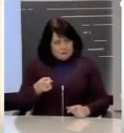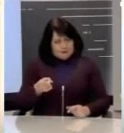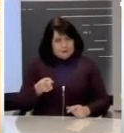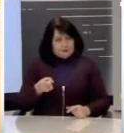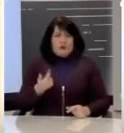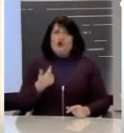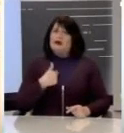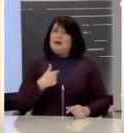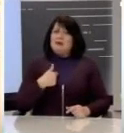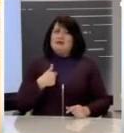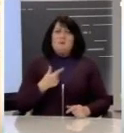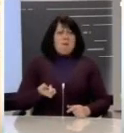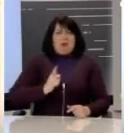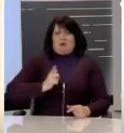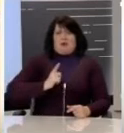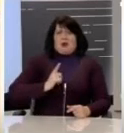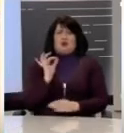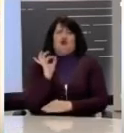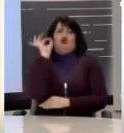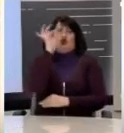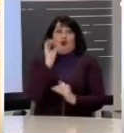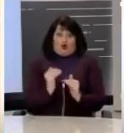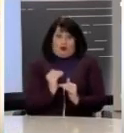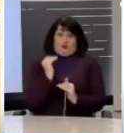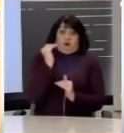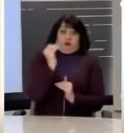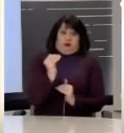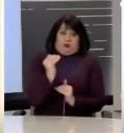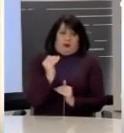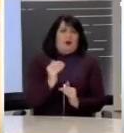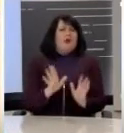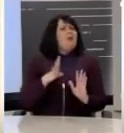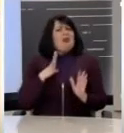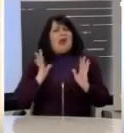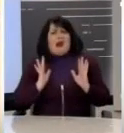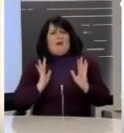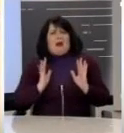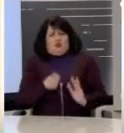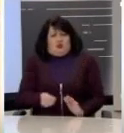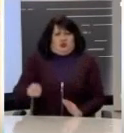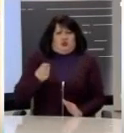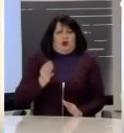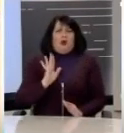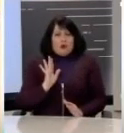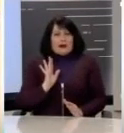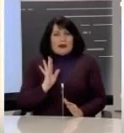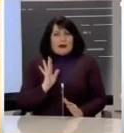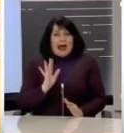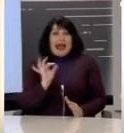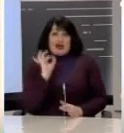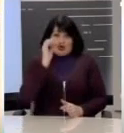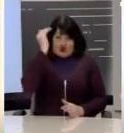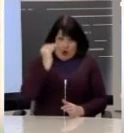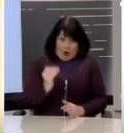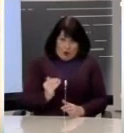δεν επιδιώκαμε την υπέρβαση, δεν ήταν στόχος μας, δεν τη θέλαμε. Η υπέρβαση όμως των δημοσιονομικών